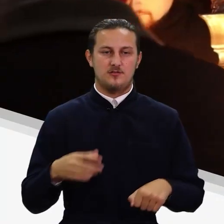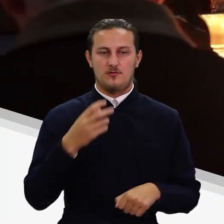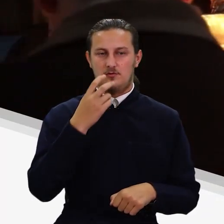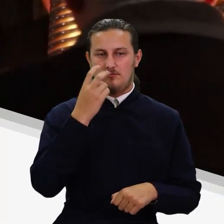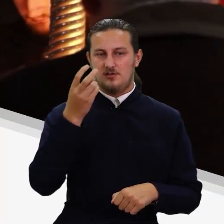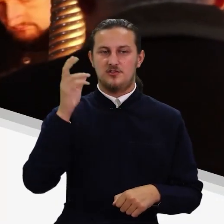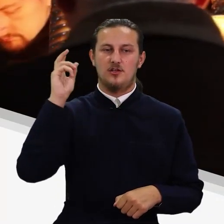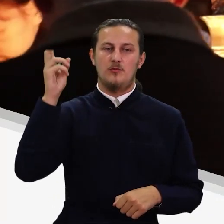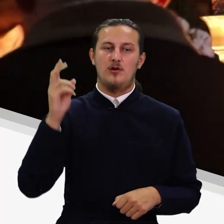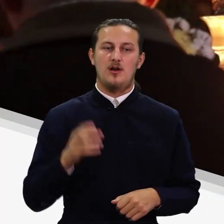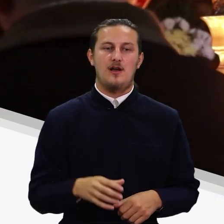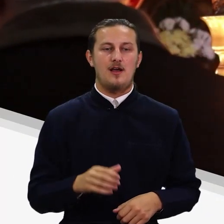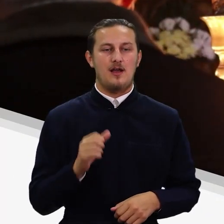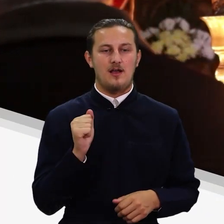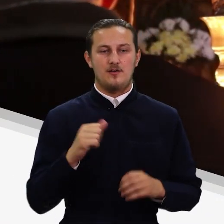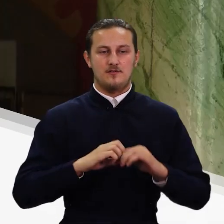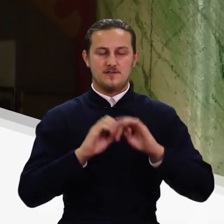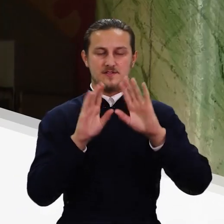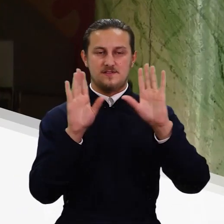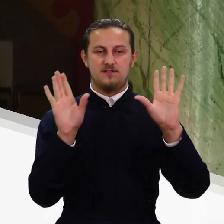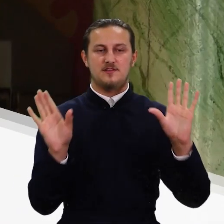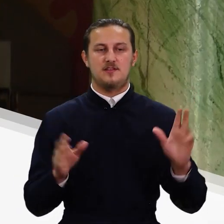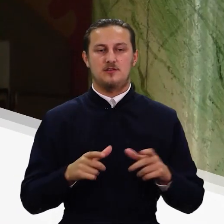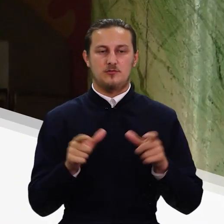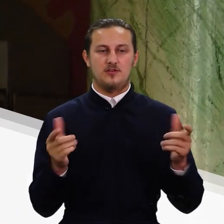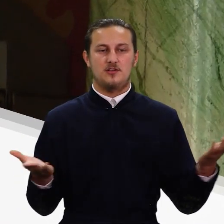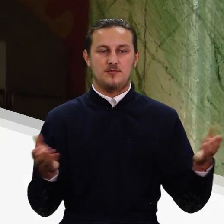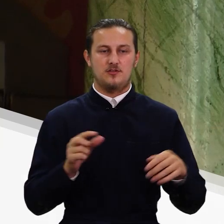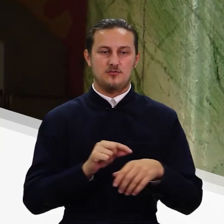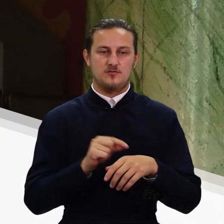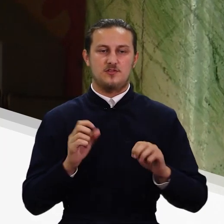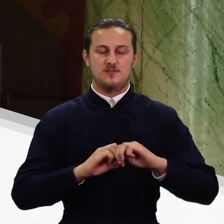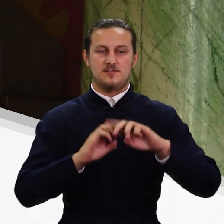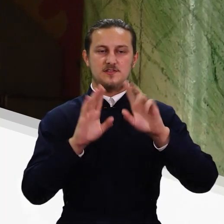Але в святих ми відчуваємо святість. Вони випромінюють